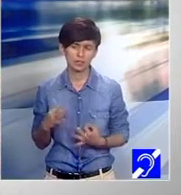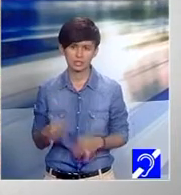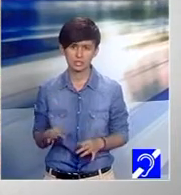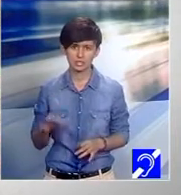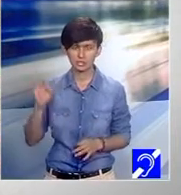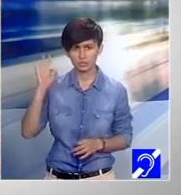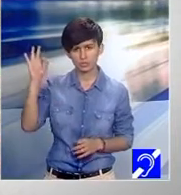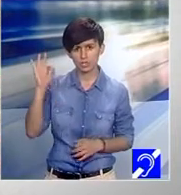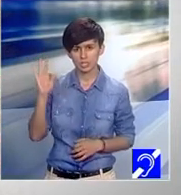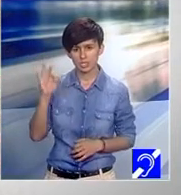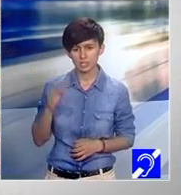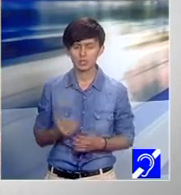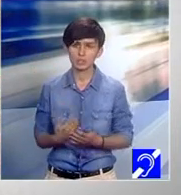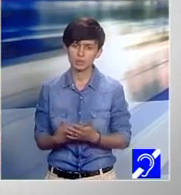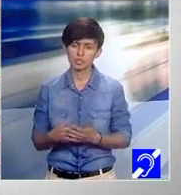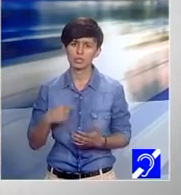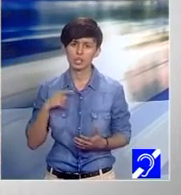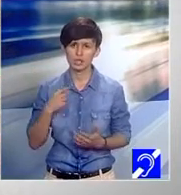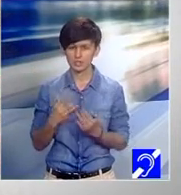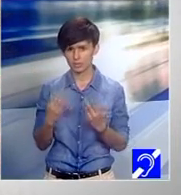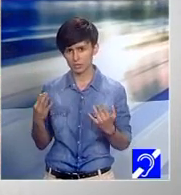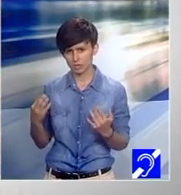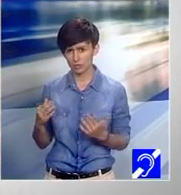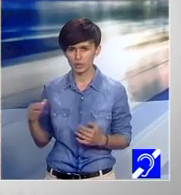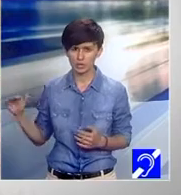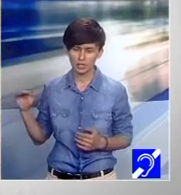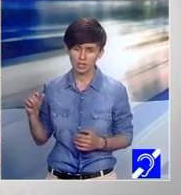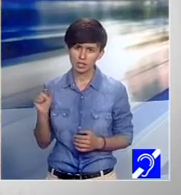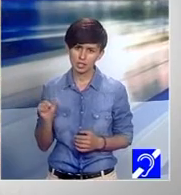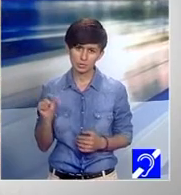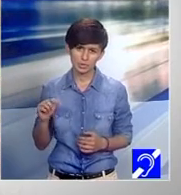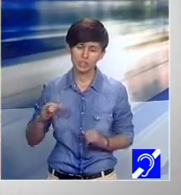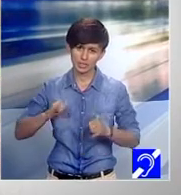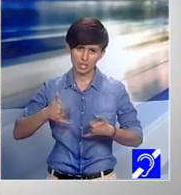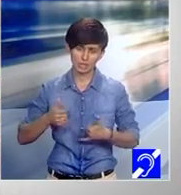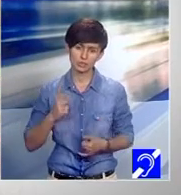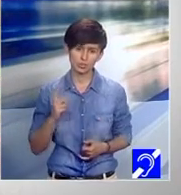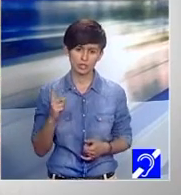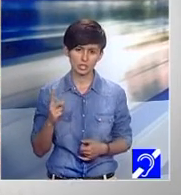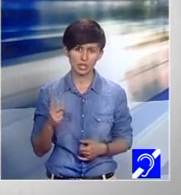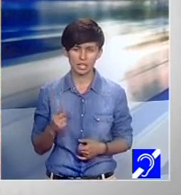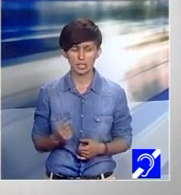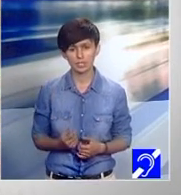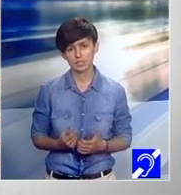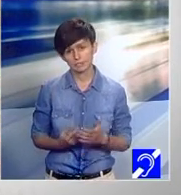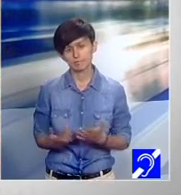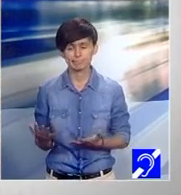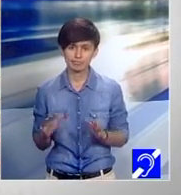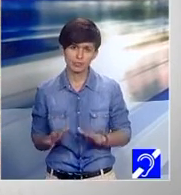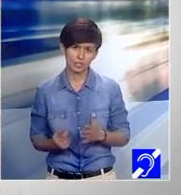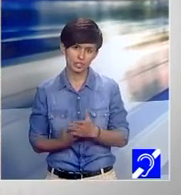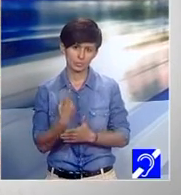statistic, dat fiind numărul mic de cazuri, dar așa aparent,